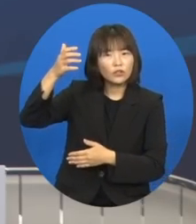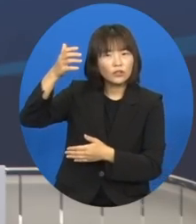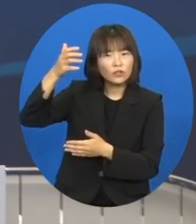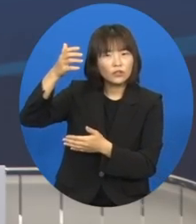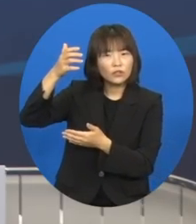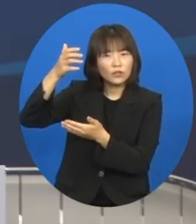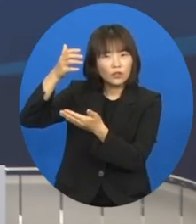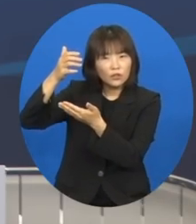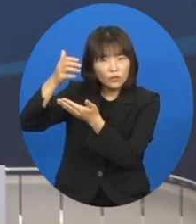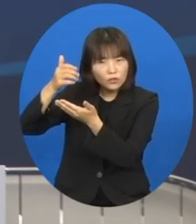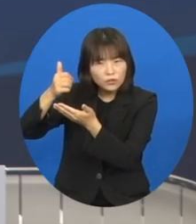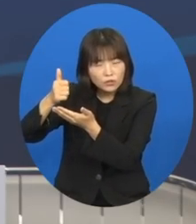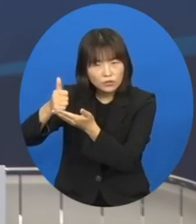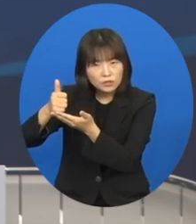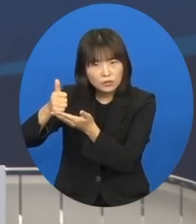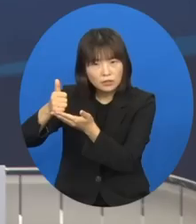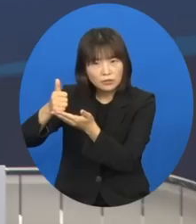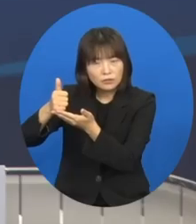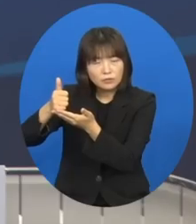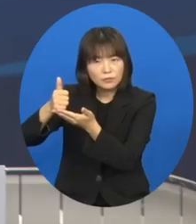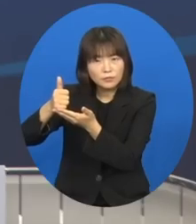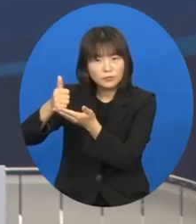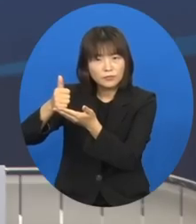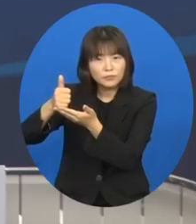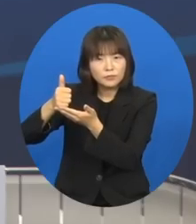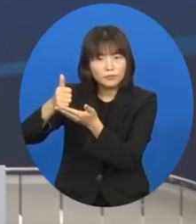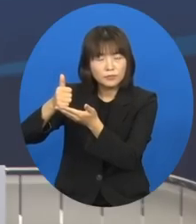약속의 성령으로는 외인이었던